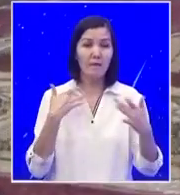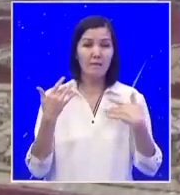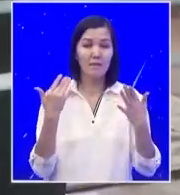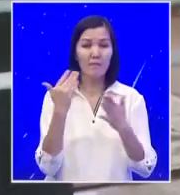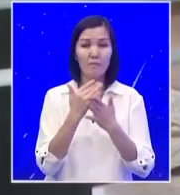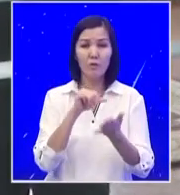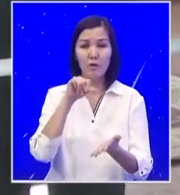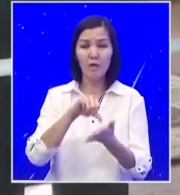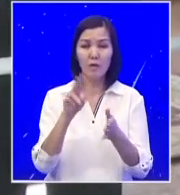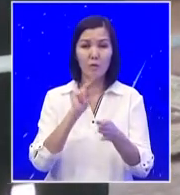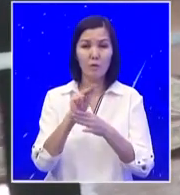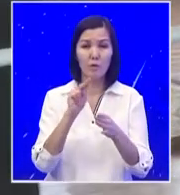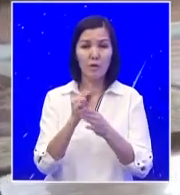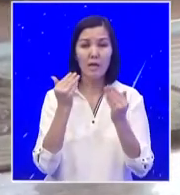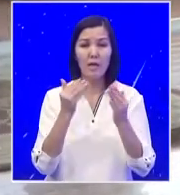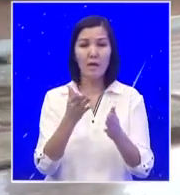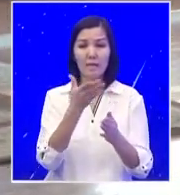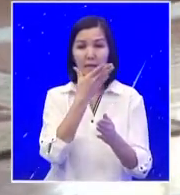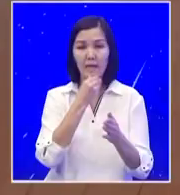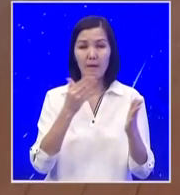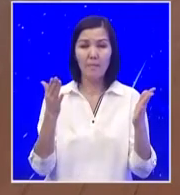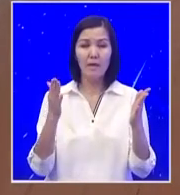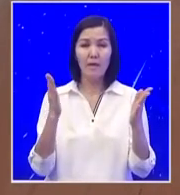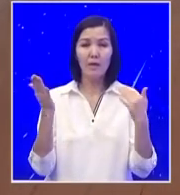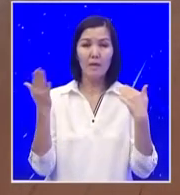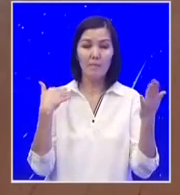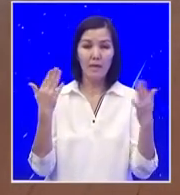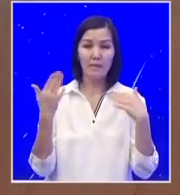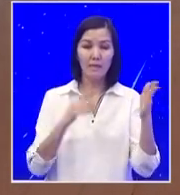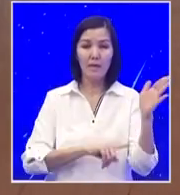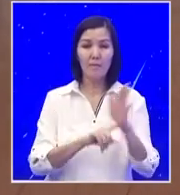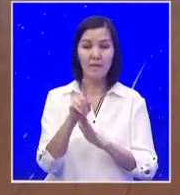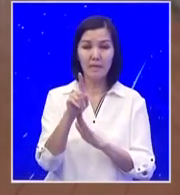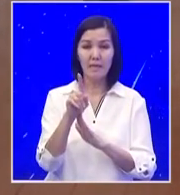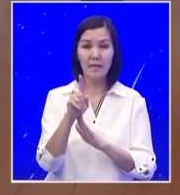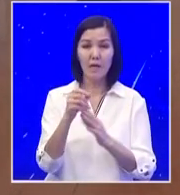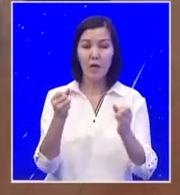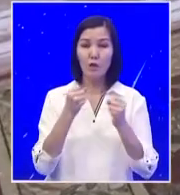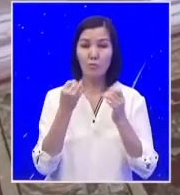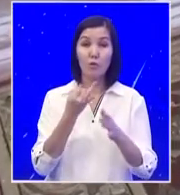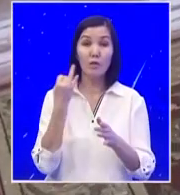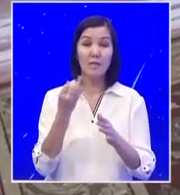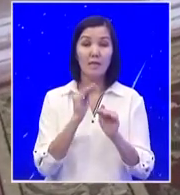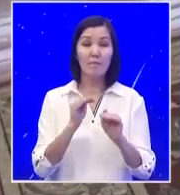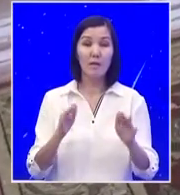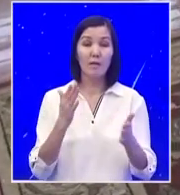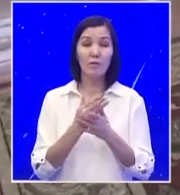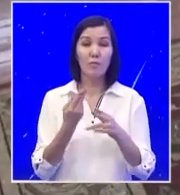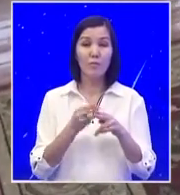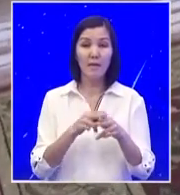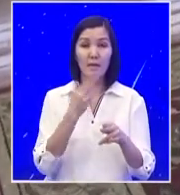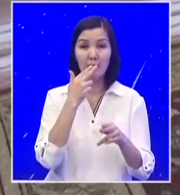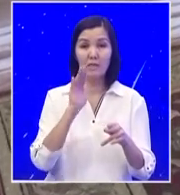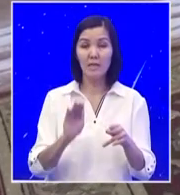қырсырын үйрететін ұстаз қазір көркем гимнастиканы қолға алған. Айтуынша, осы спорт түріне қызығатын бүлдіршіндер көп. Ең кішкентай